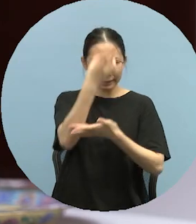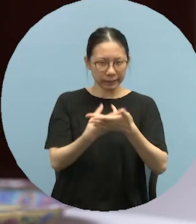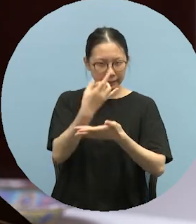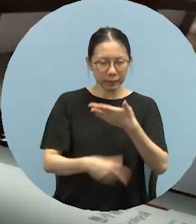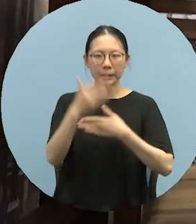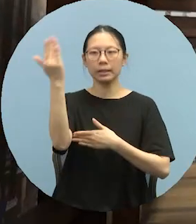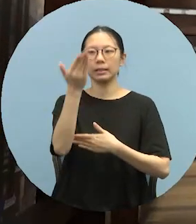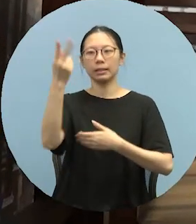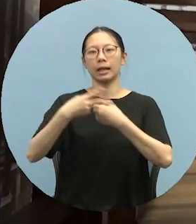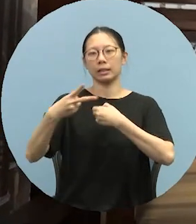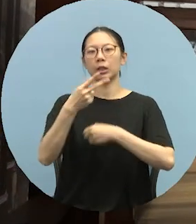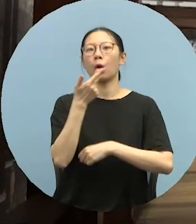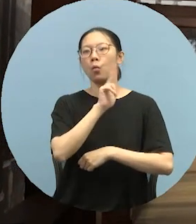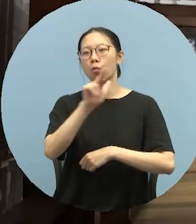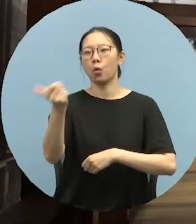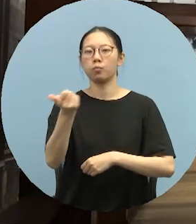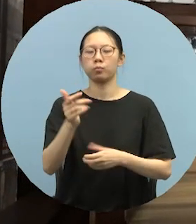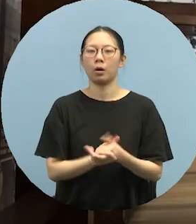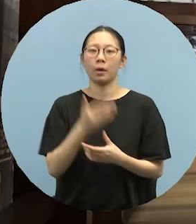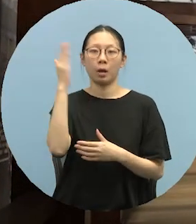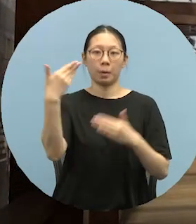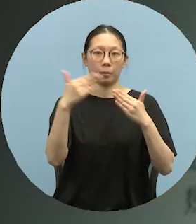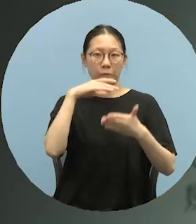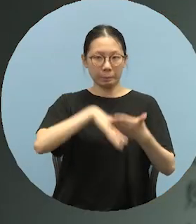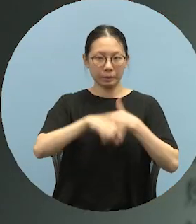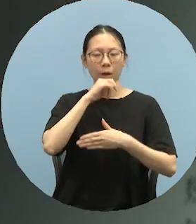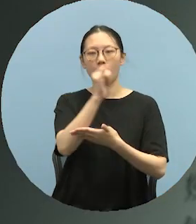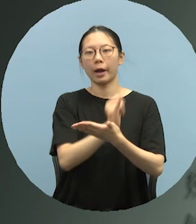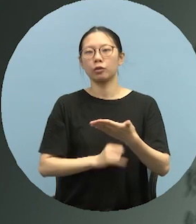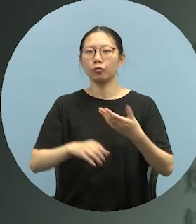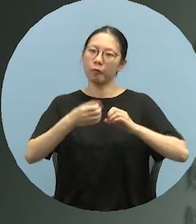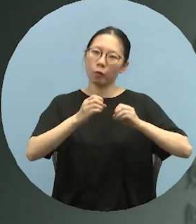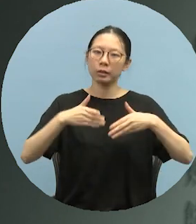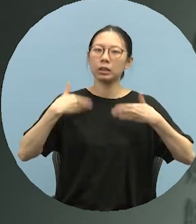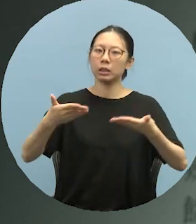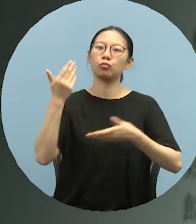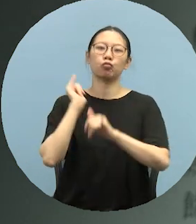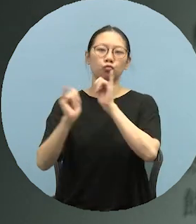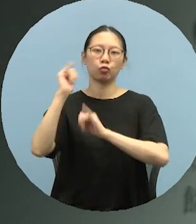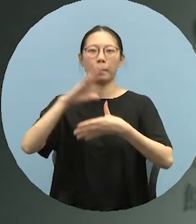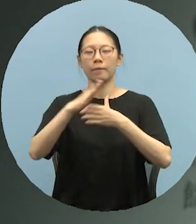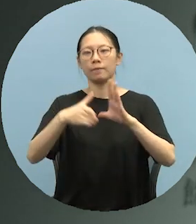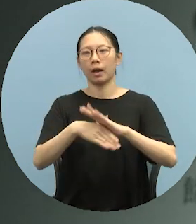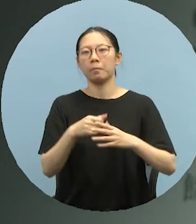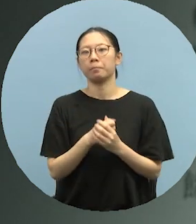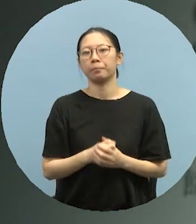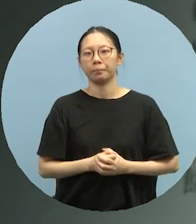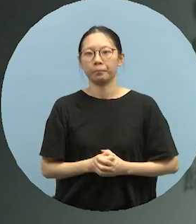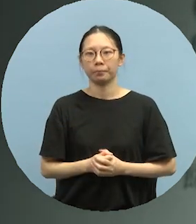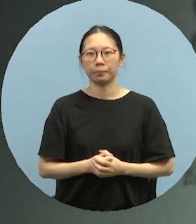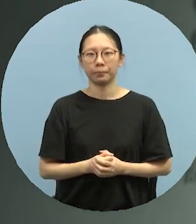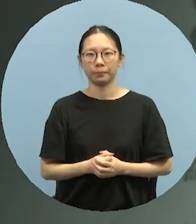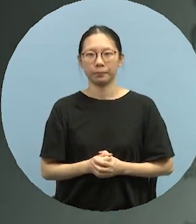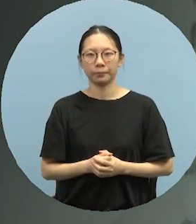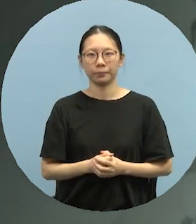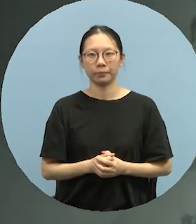到。博物馆用了不少艺术科技呈现传统文化。梅花色